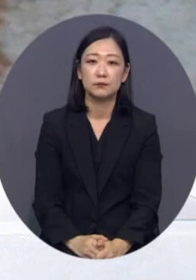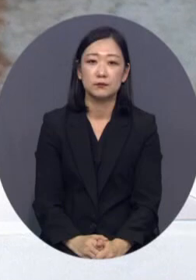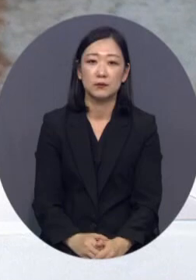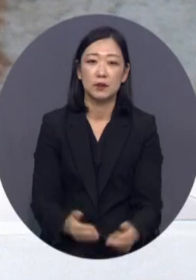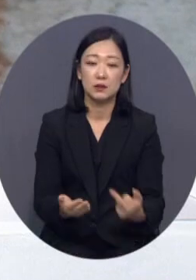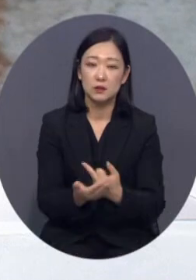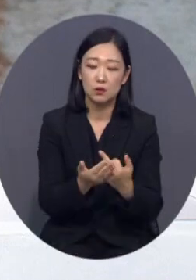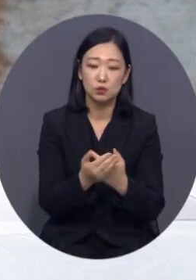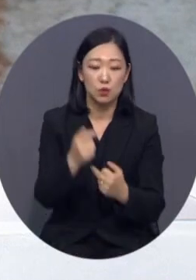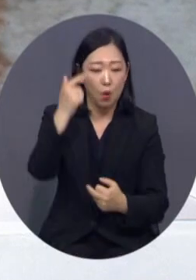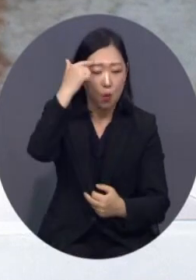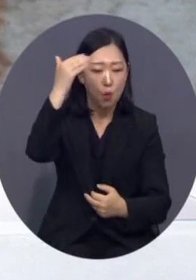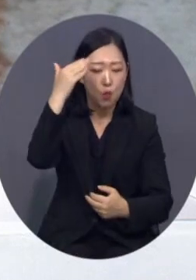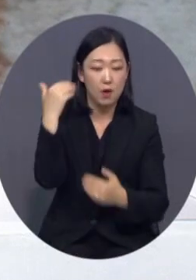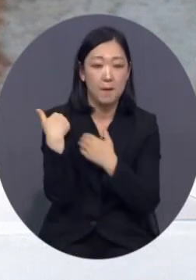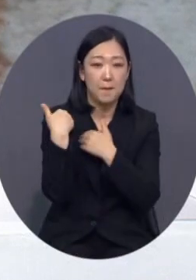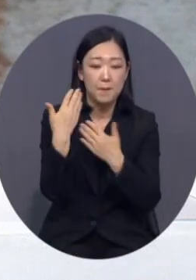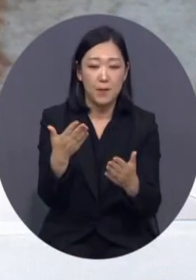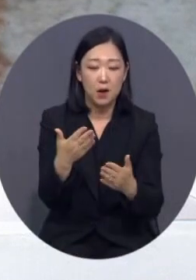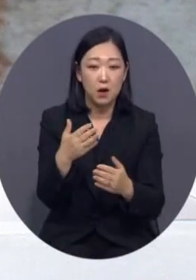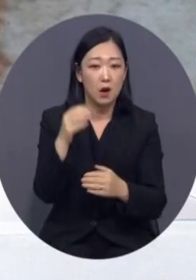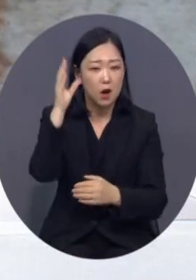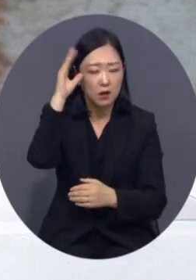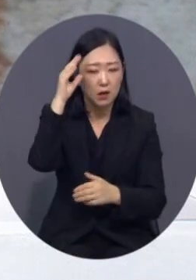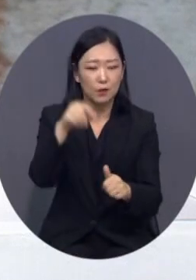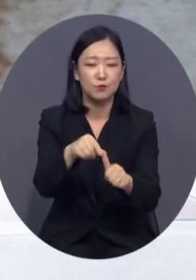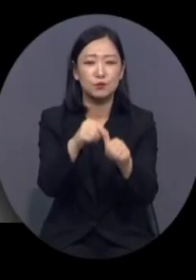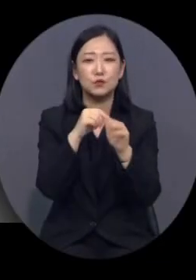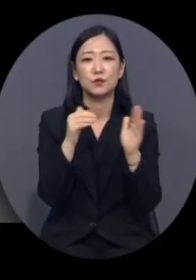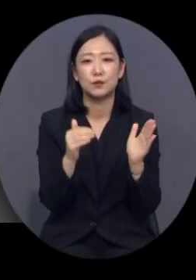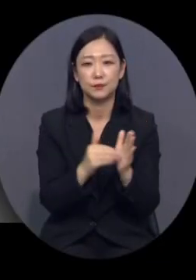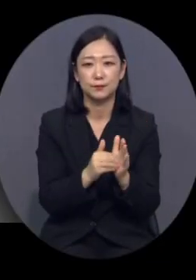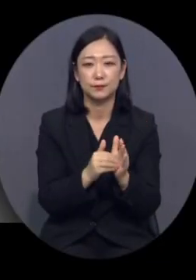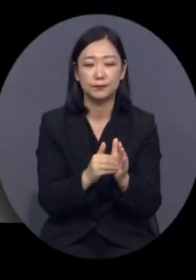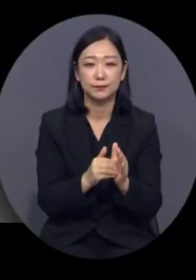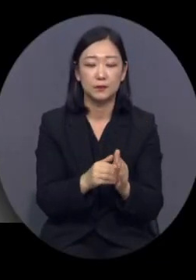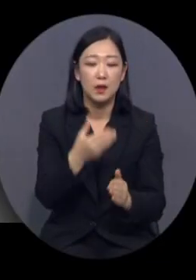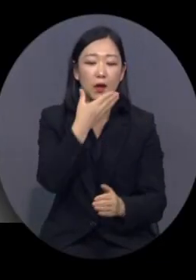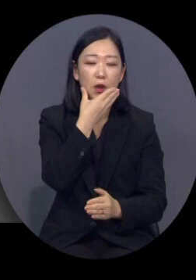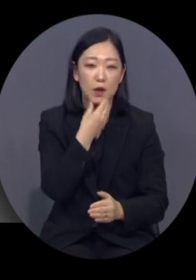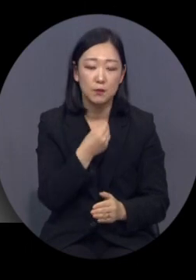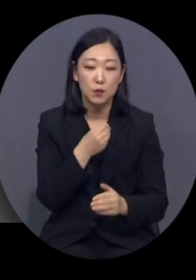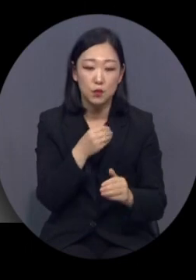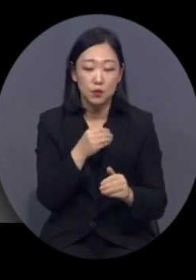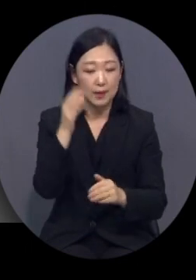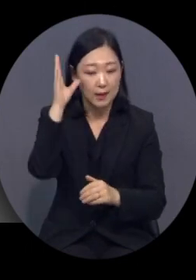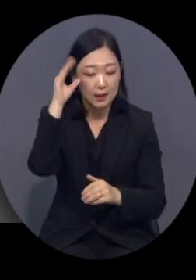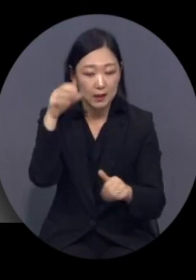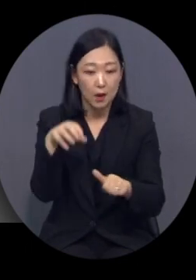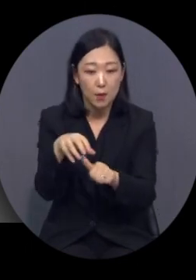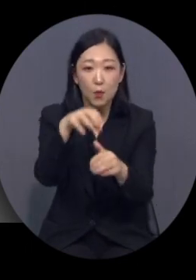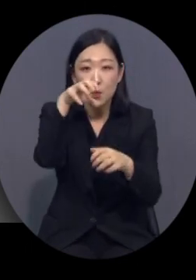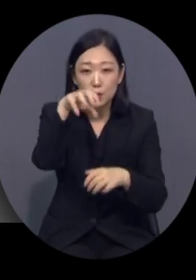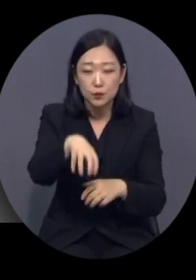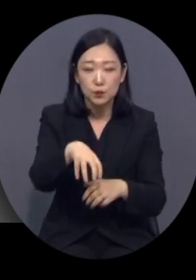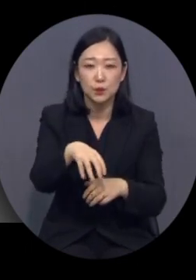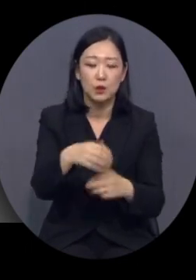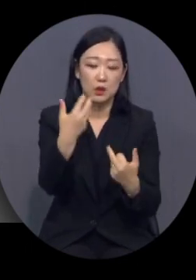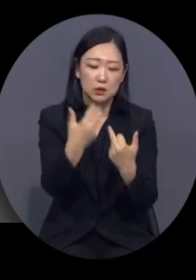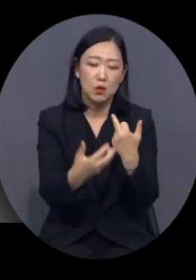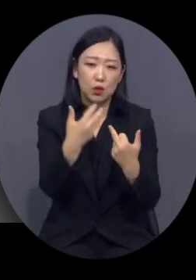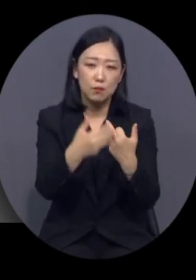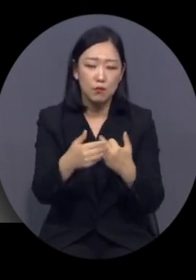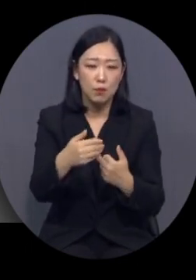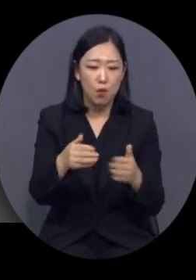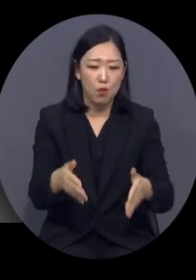제주의 한옥상에 방치된 푸들이 구조됐습니다 제주 행복이내 유기견 보호소는 지난 3일 서귀포시